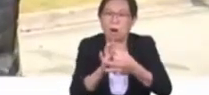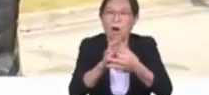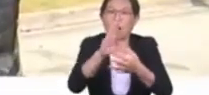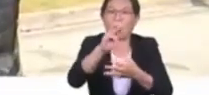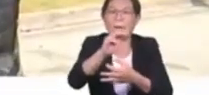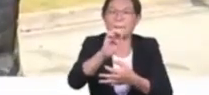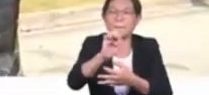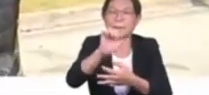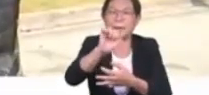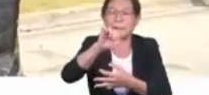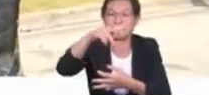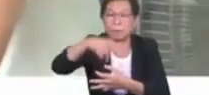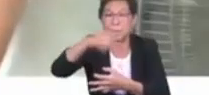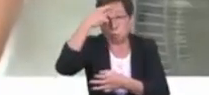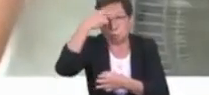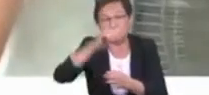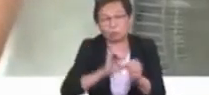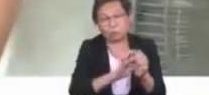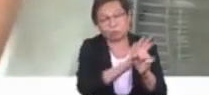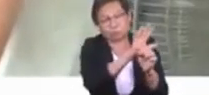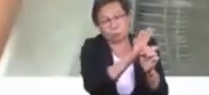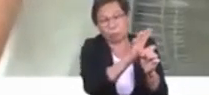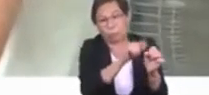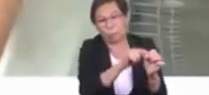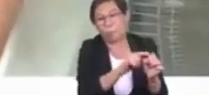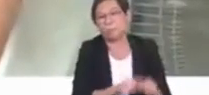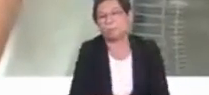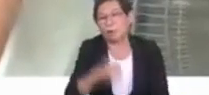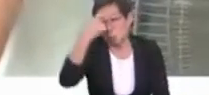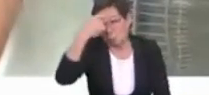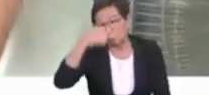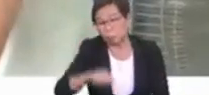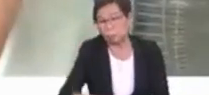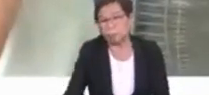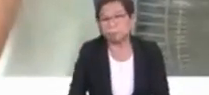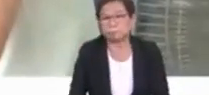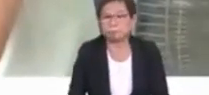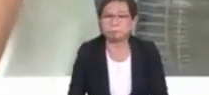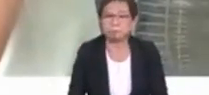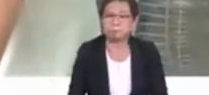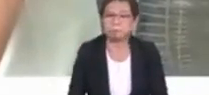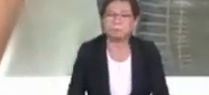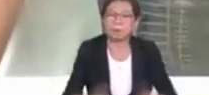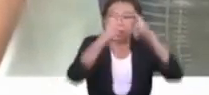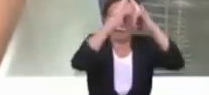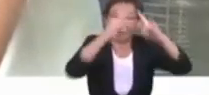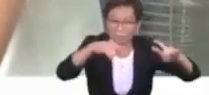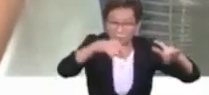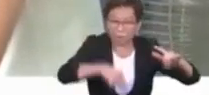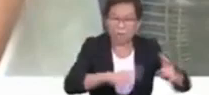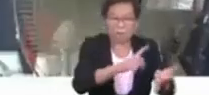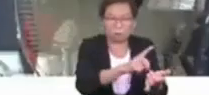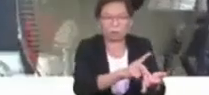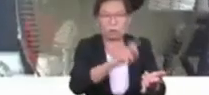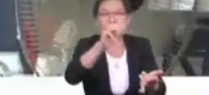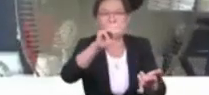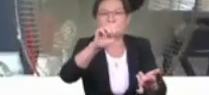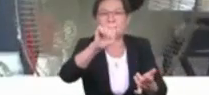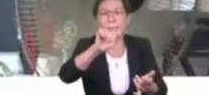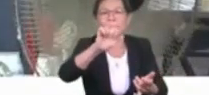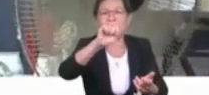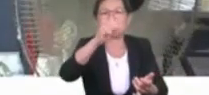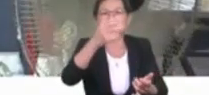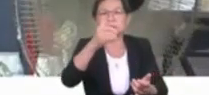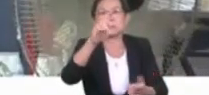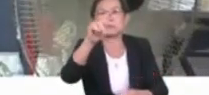kes pandemik. Okey, lepas tu untuk kem ni kita diketuai oleh Dr. Mashita